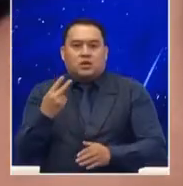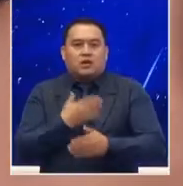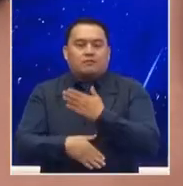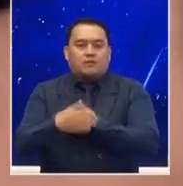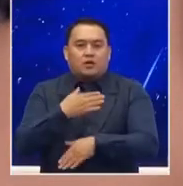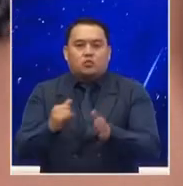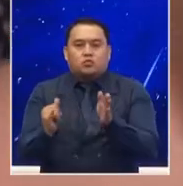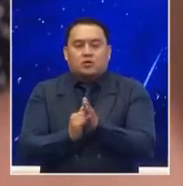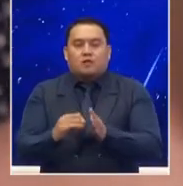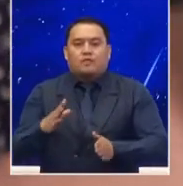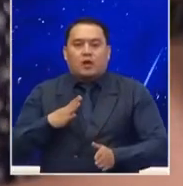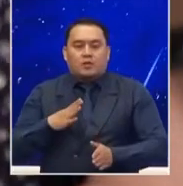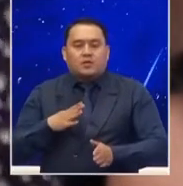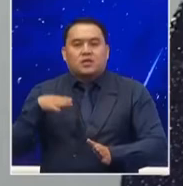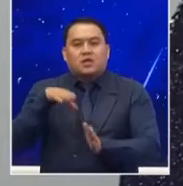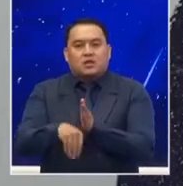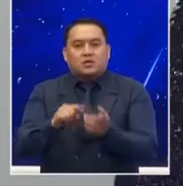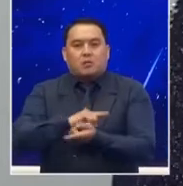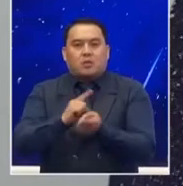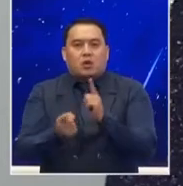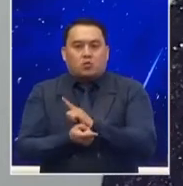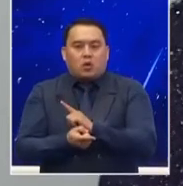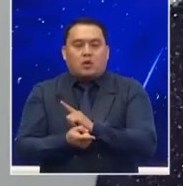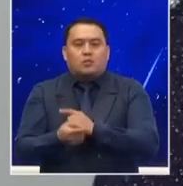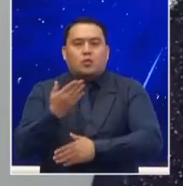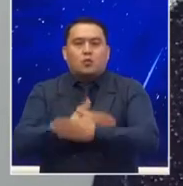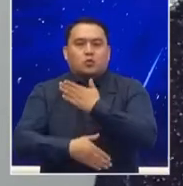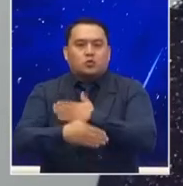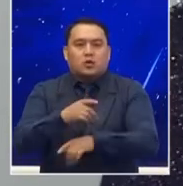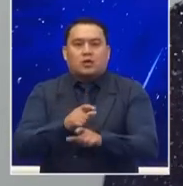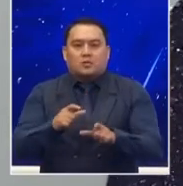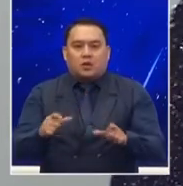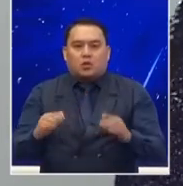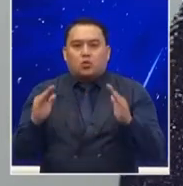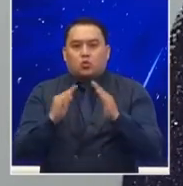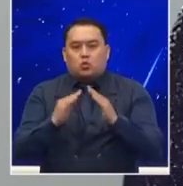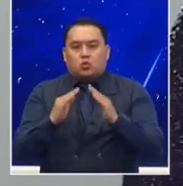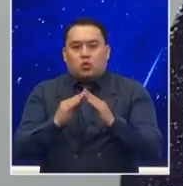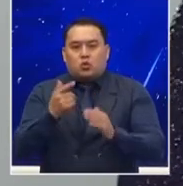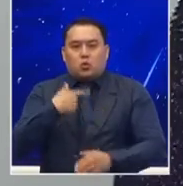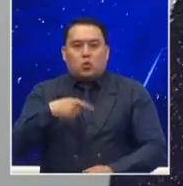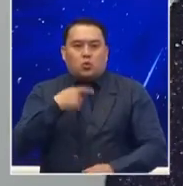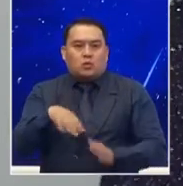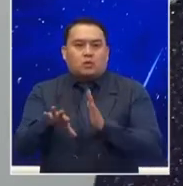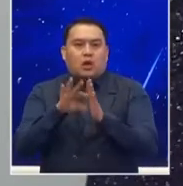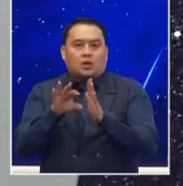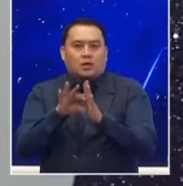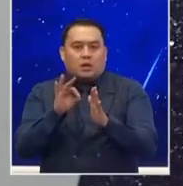тіркеуде отыр. Енді енгізген портал мүмкіндігі шектеулі жандарға үйден отырып өздерінің